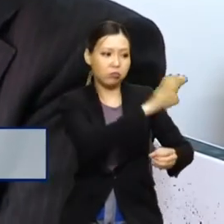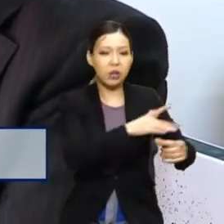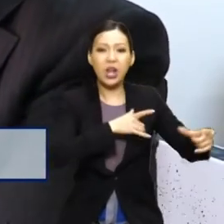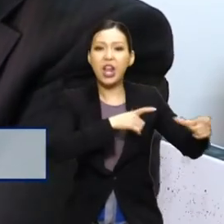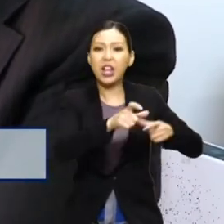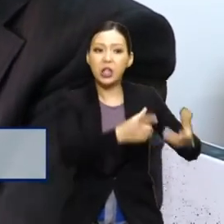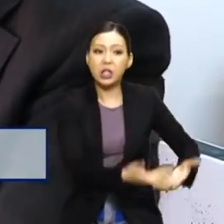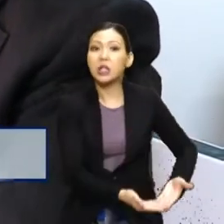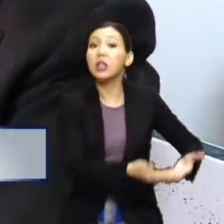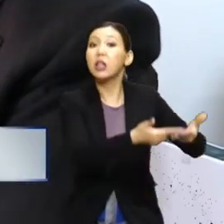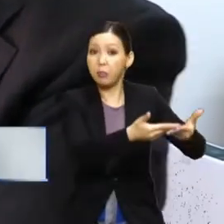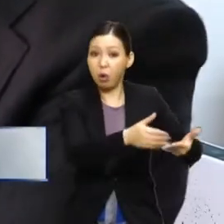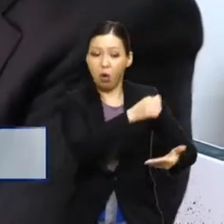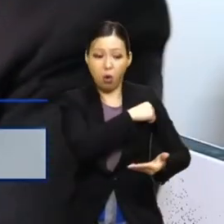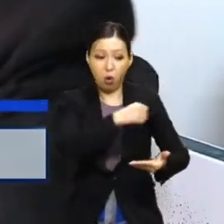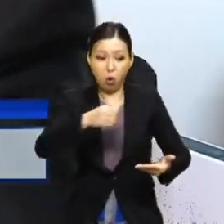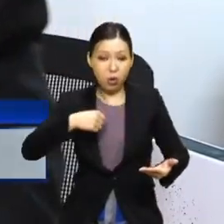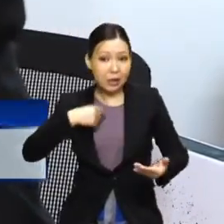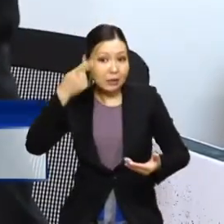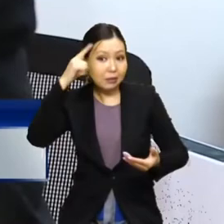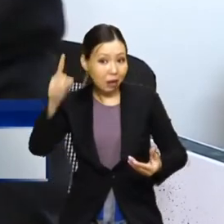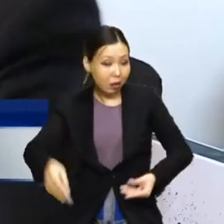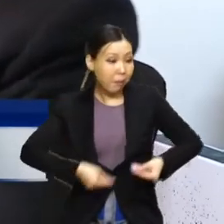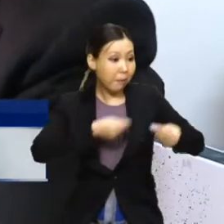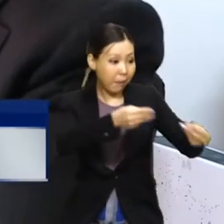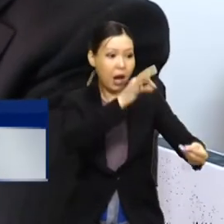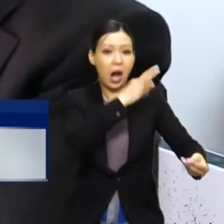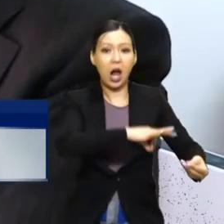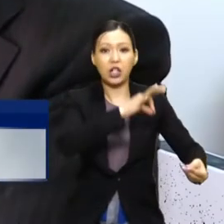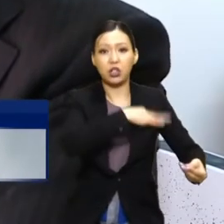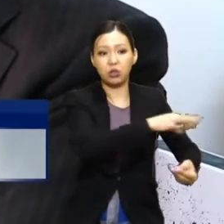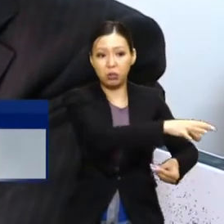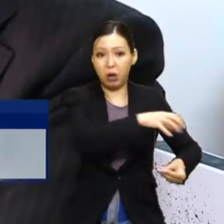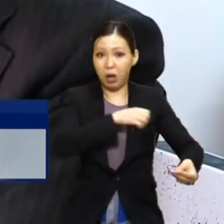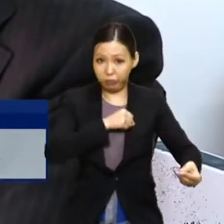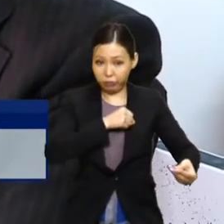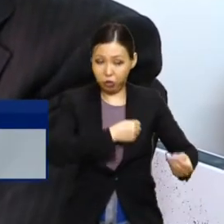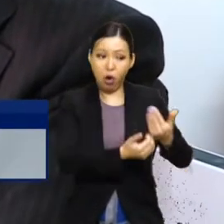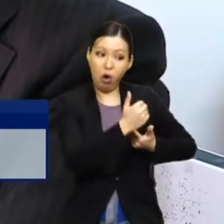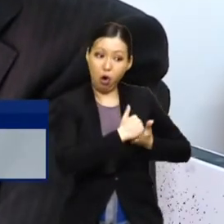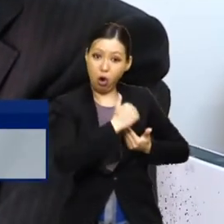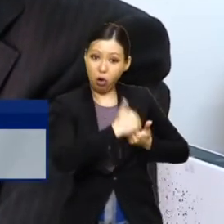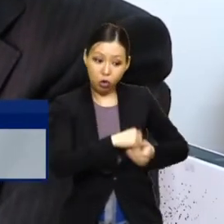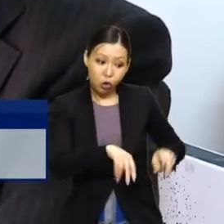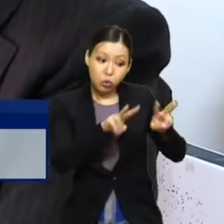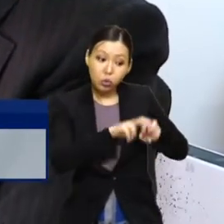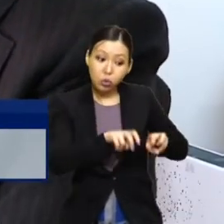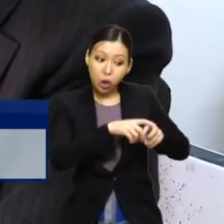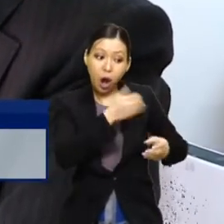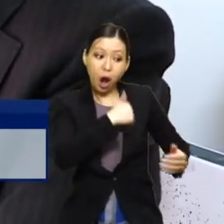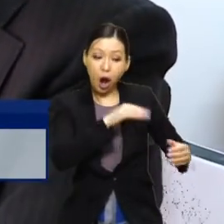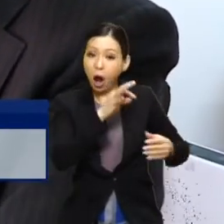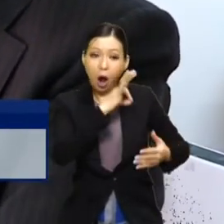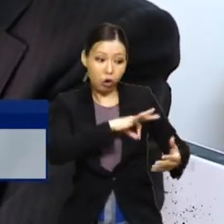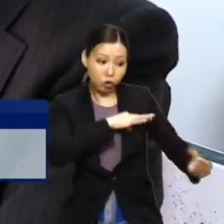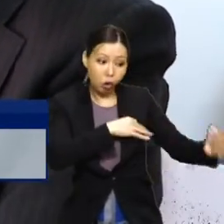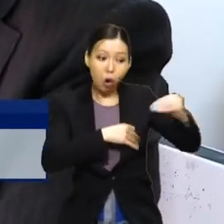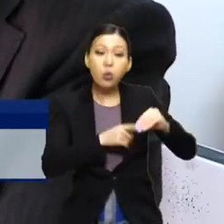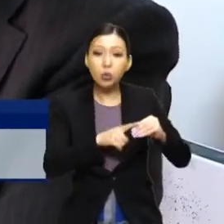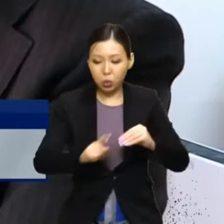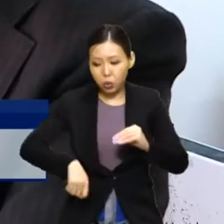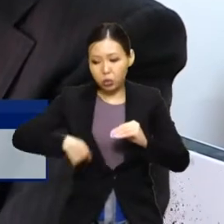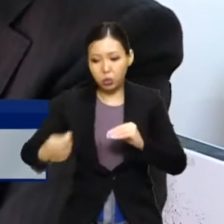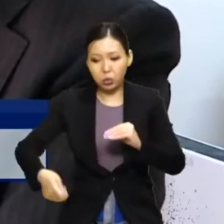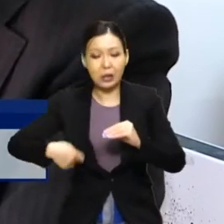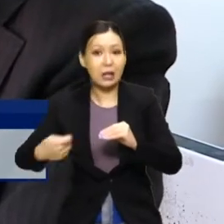бас одоо тэнцэнээс ашиг олдог одоо юу орлого олдог а тэр орлогоо эргээд судалгаа хөгжүүлэлтийн ажилчлалтад зардаг